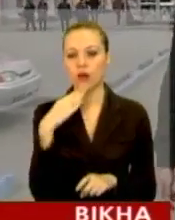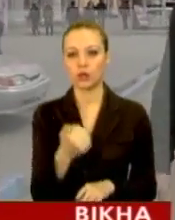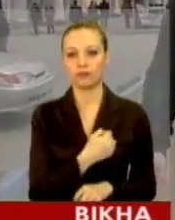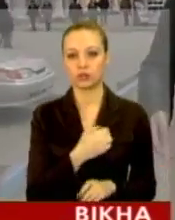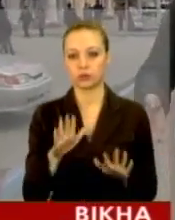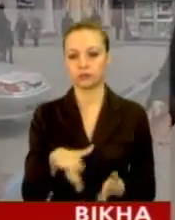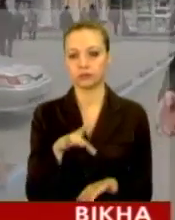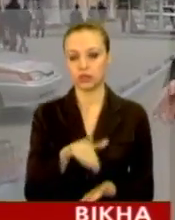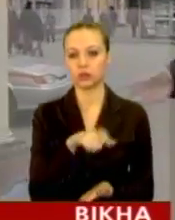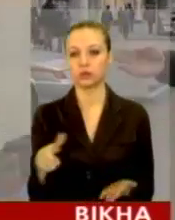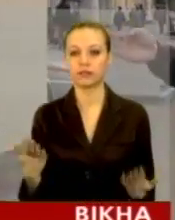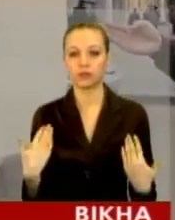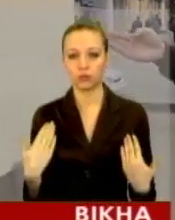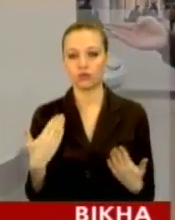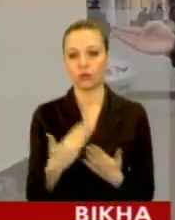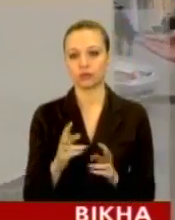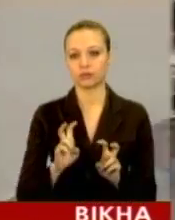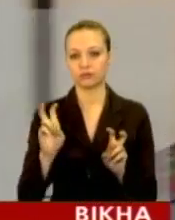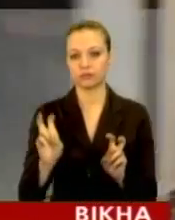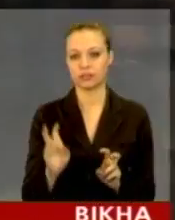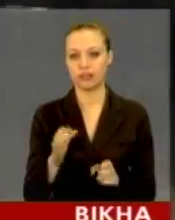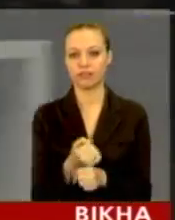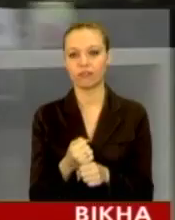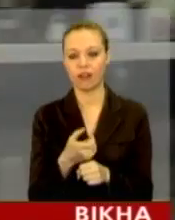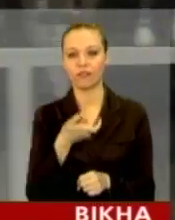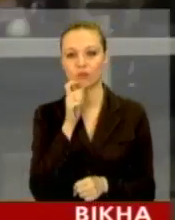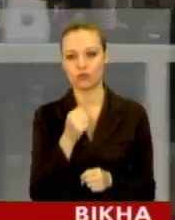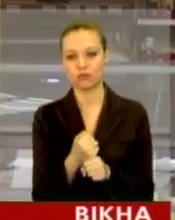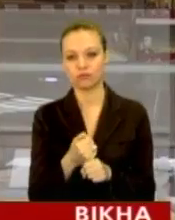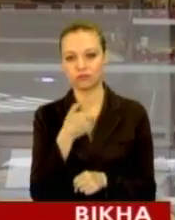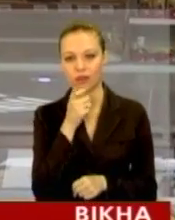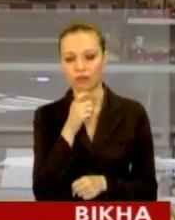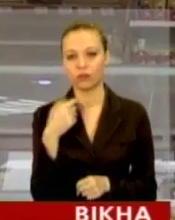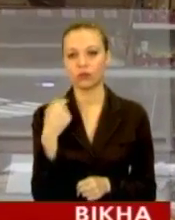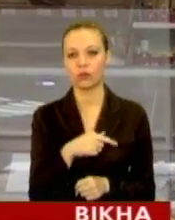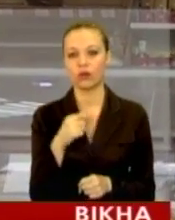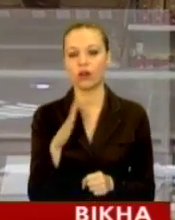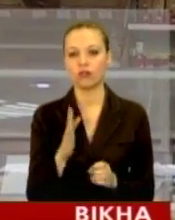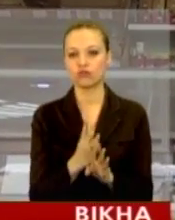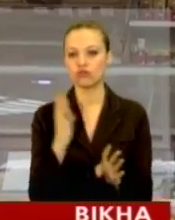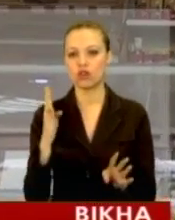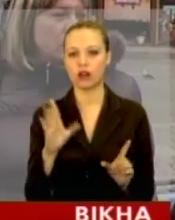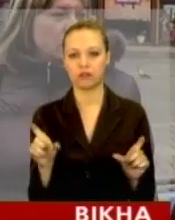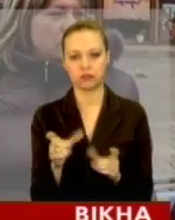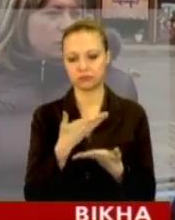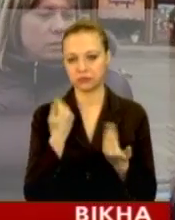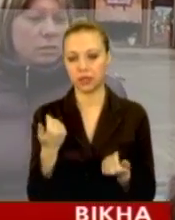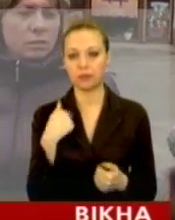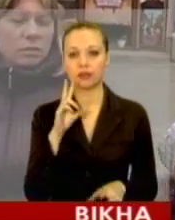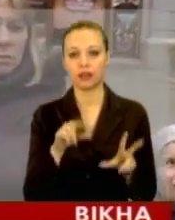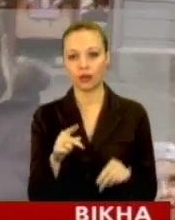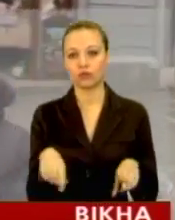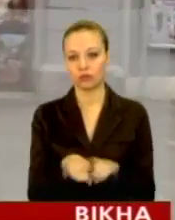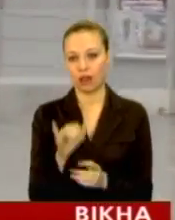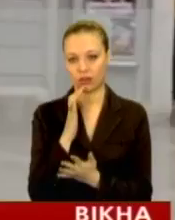військових у місті, люди відпочивають, ось сидять у кафе, п'ють каву. Черху в гастрономах немає. Надіємося, що це